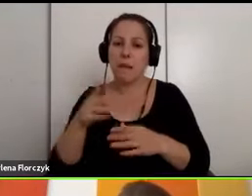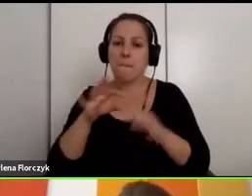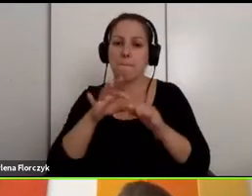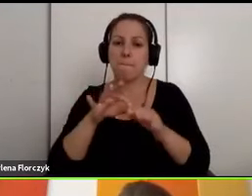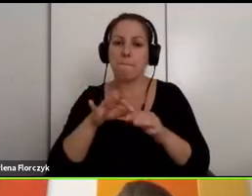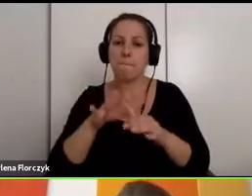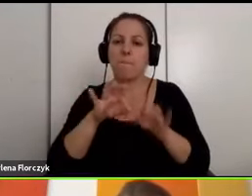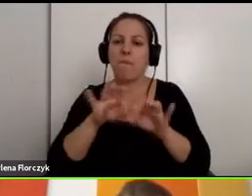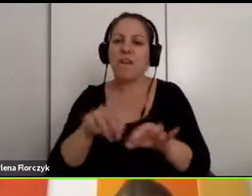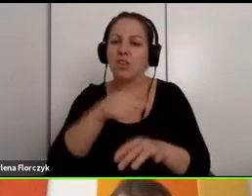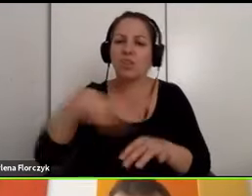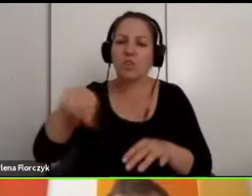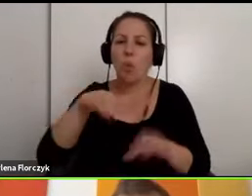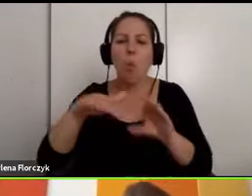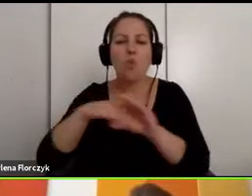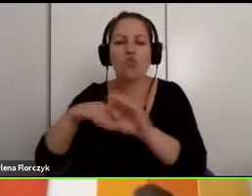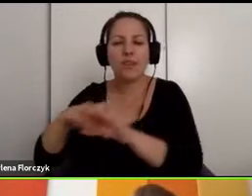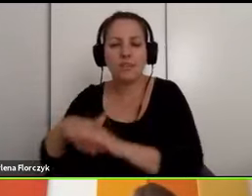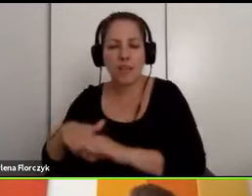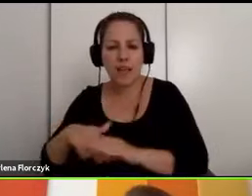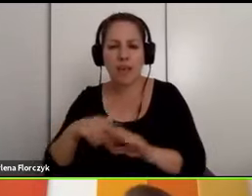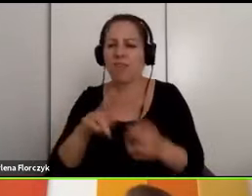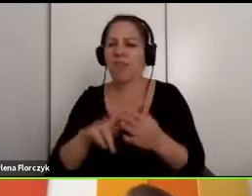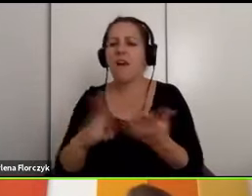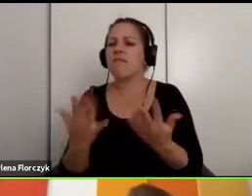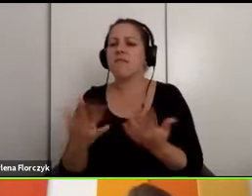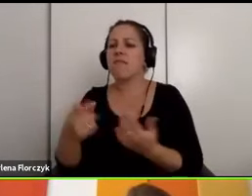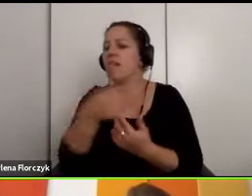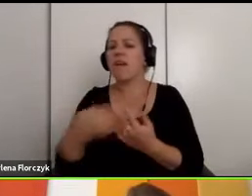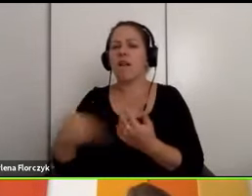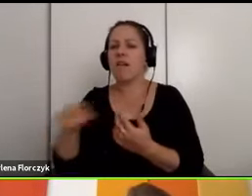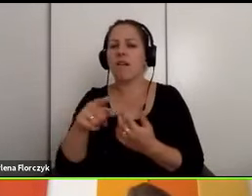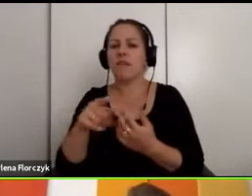rozmowy z uczestnikami, jakby na ile to jest